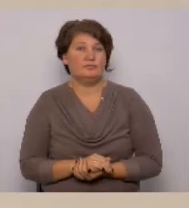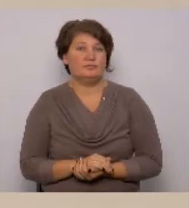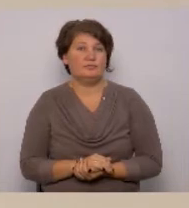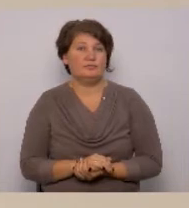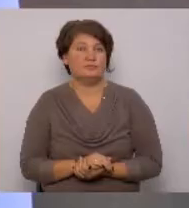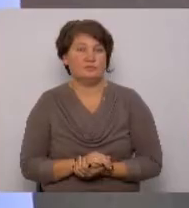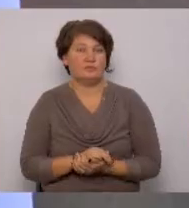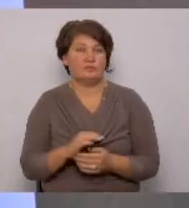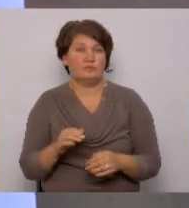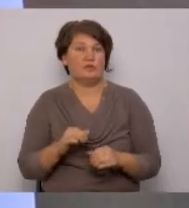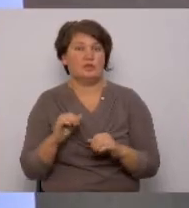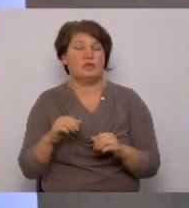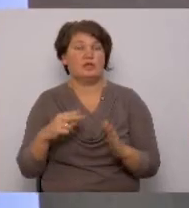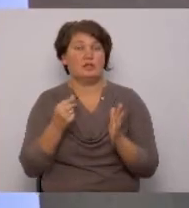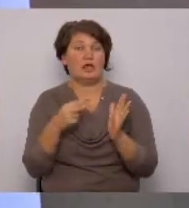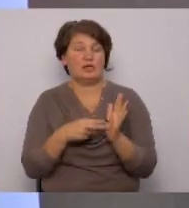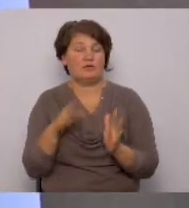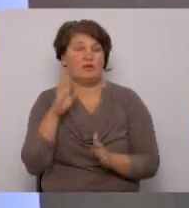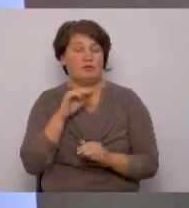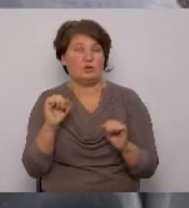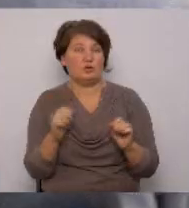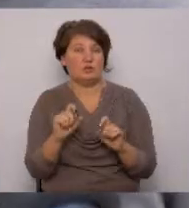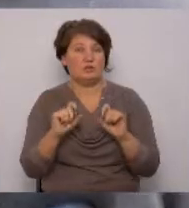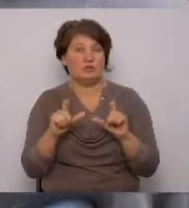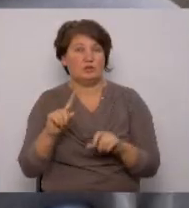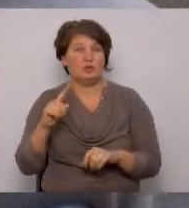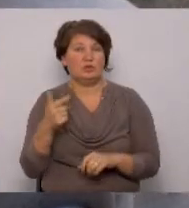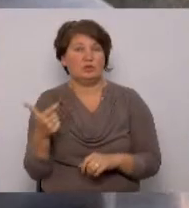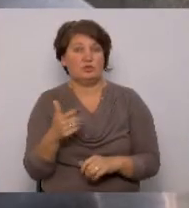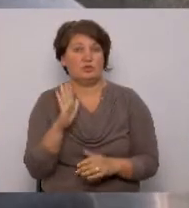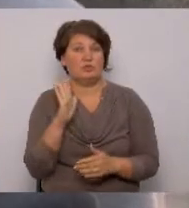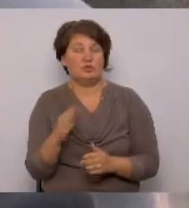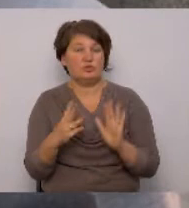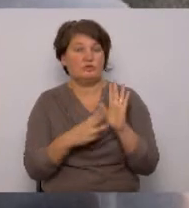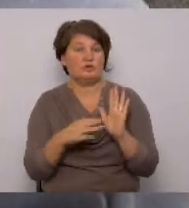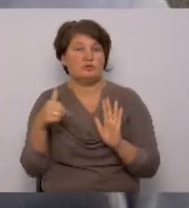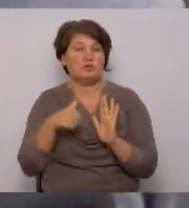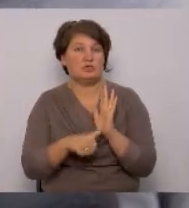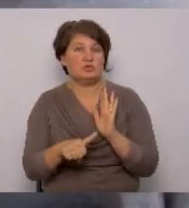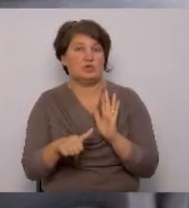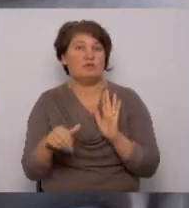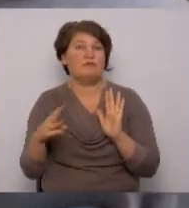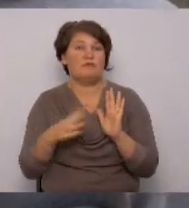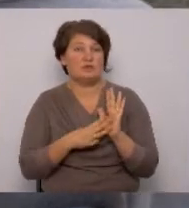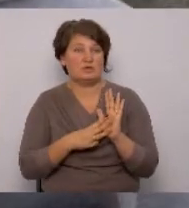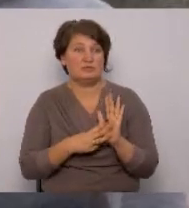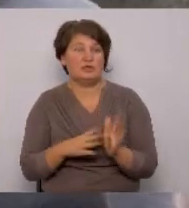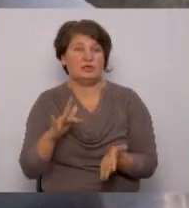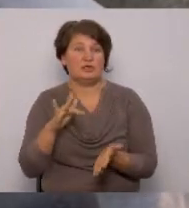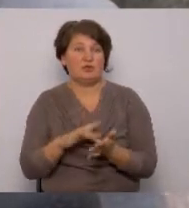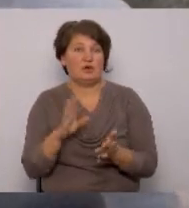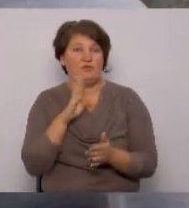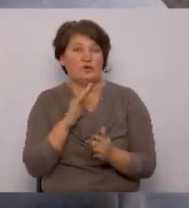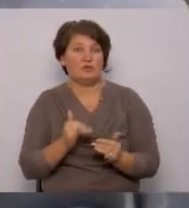Тариф на холодну воду для франківців зріс на 1 гривню. Тариф буде становити 8,68, це на централізоване